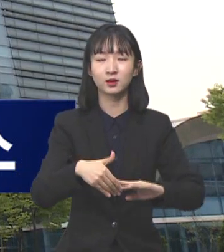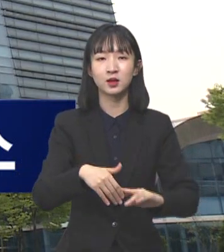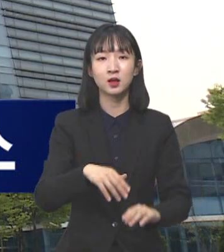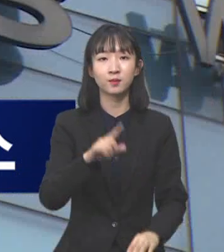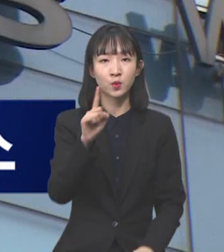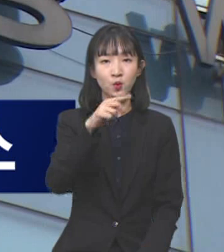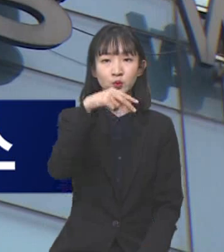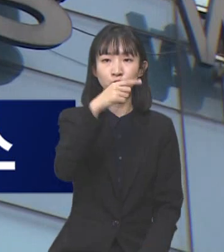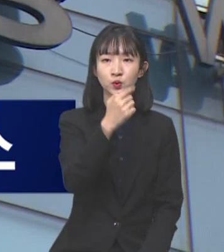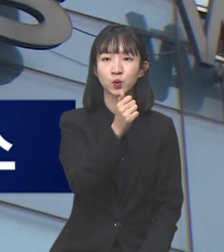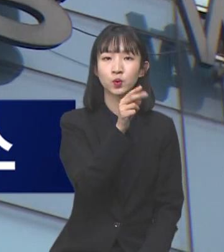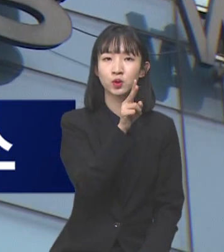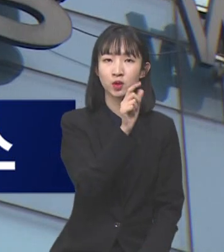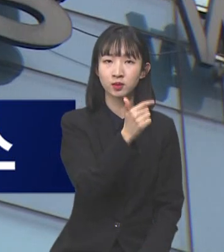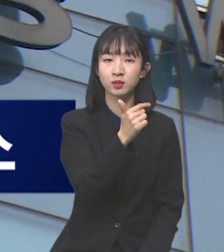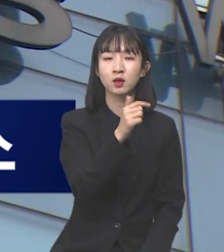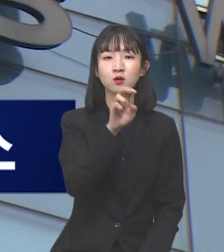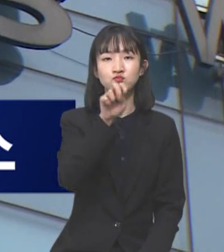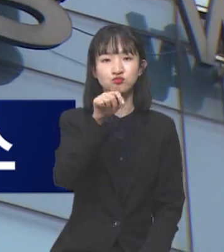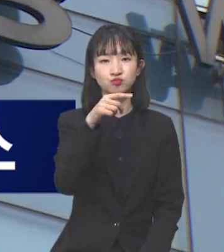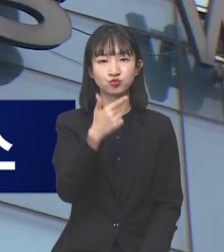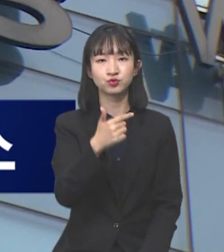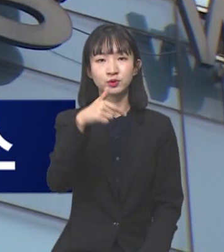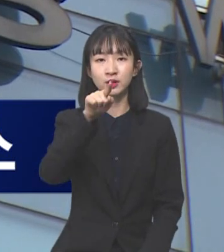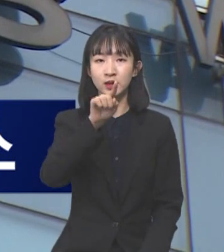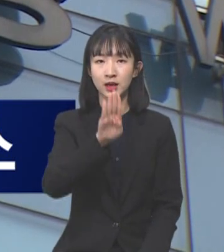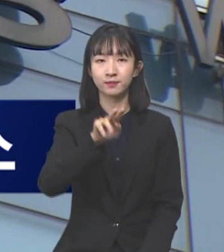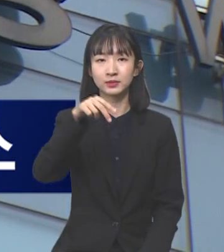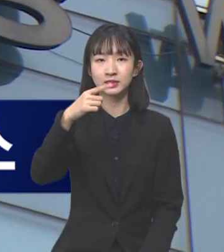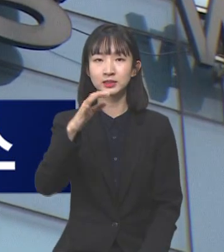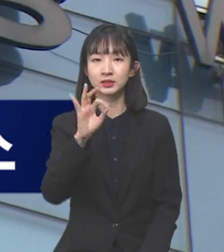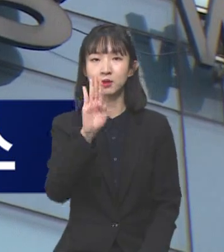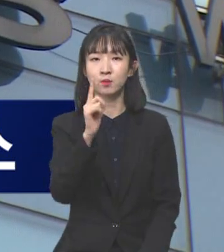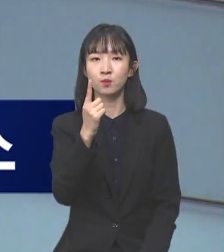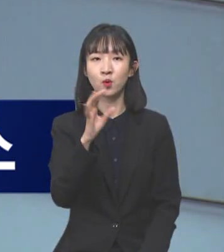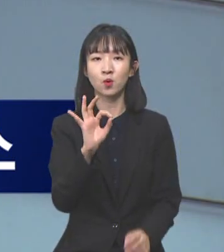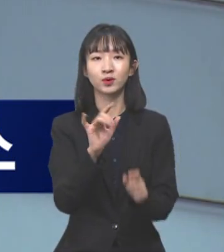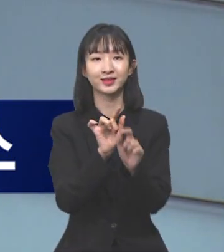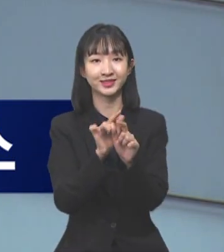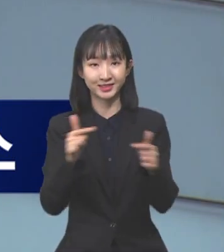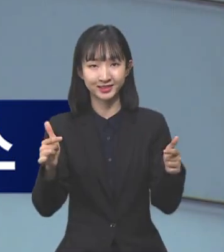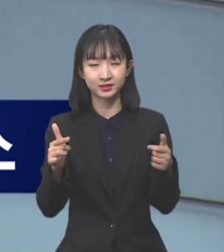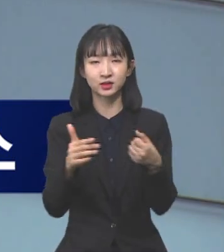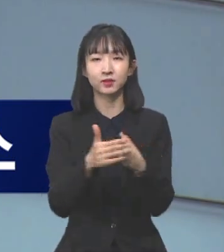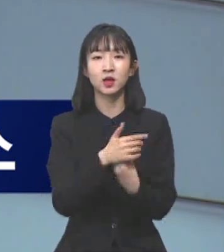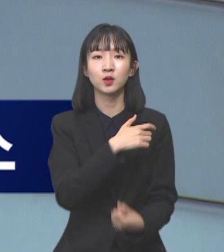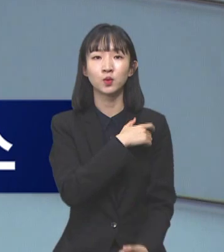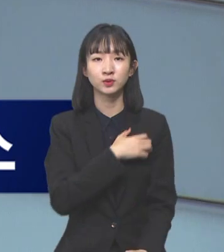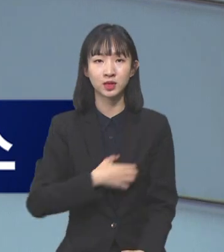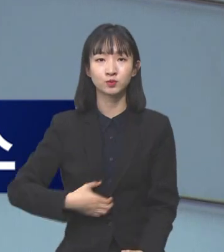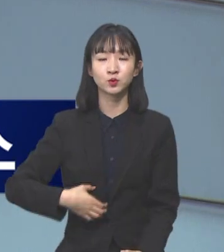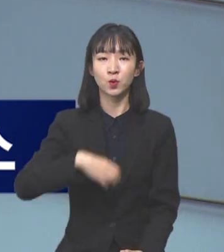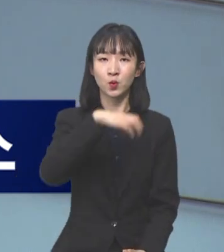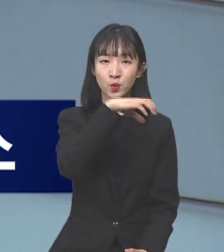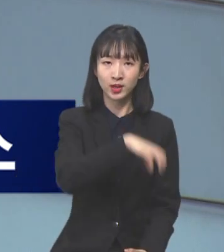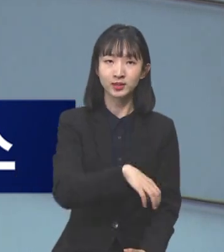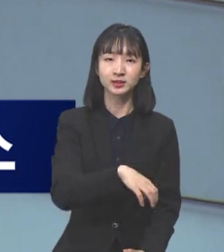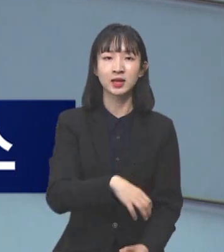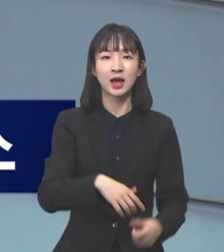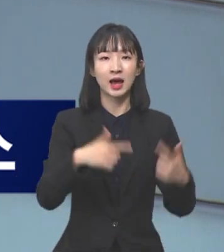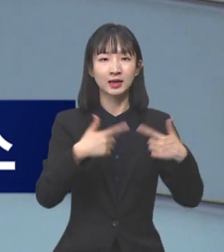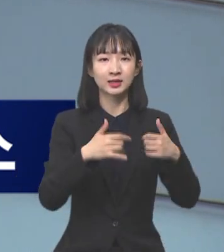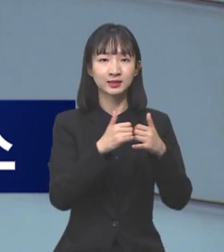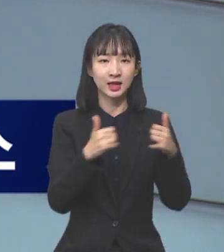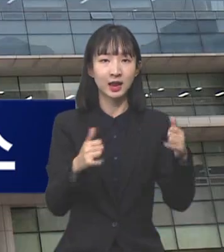섬은 소연 평도 와 문갑 또 울도 승봉도 등 내 곳입니다 행정지원 센터에는 상주 인력과 무인민원발급기 를